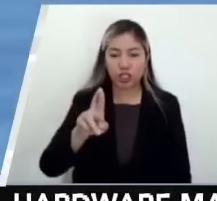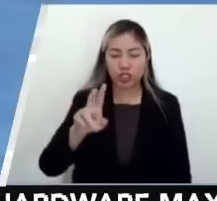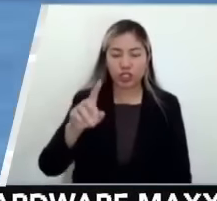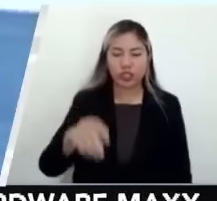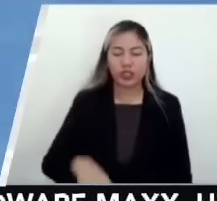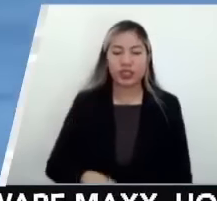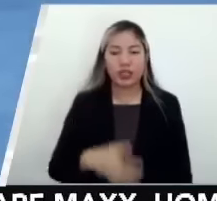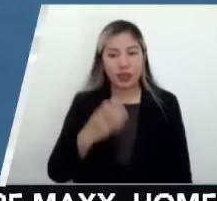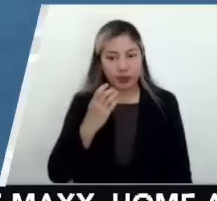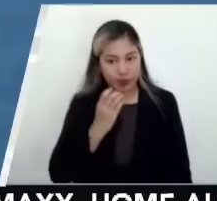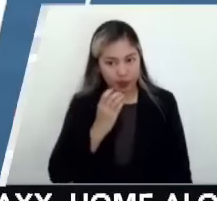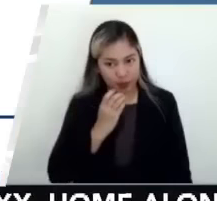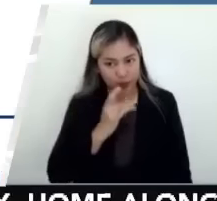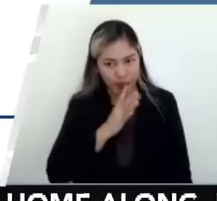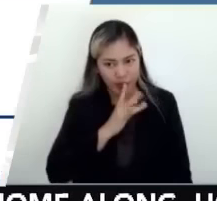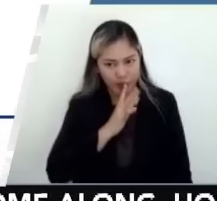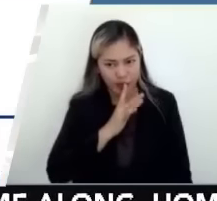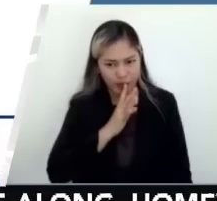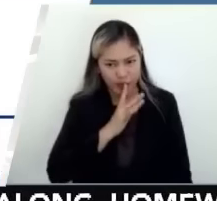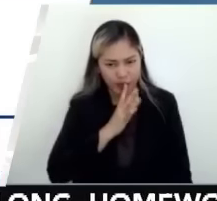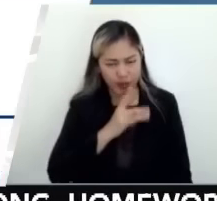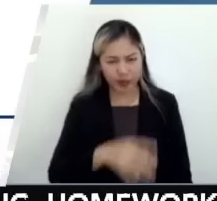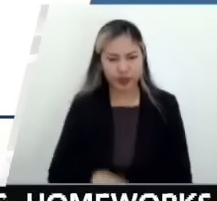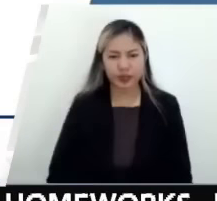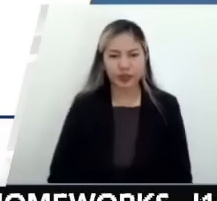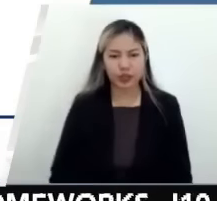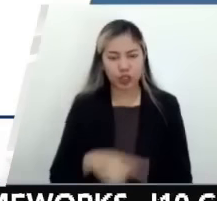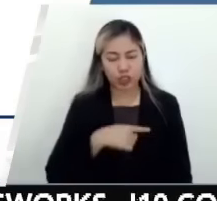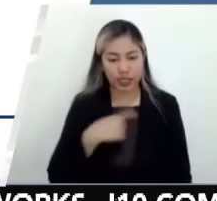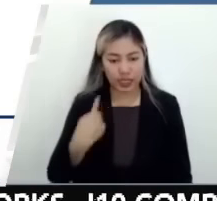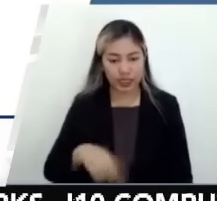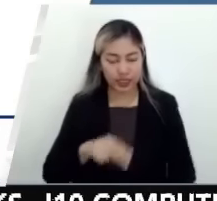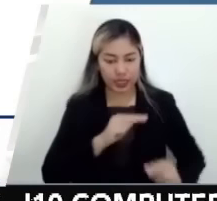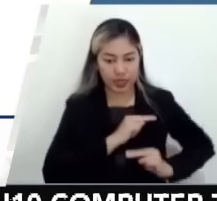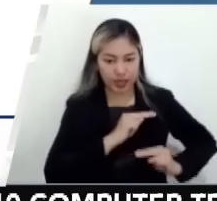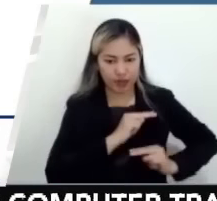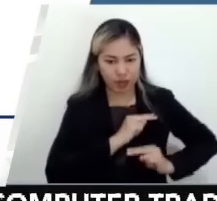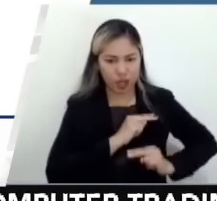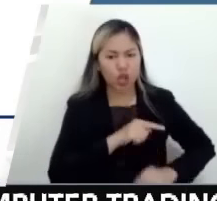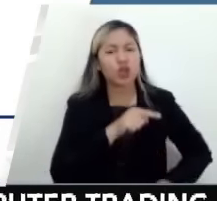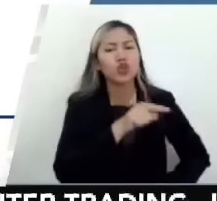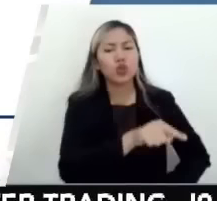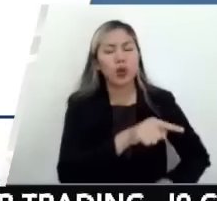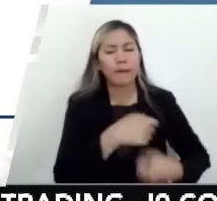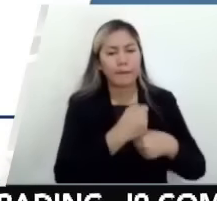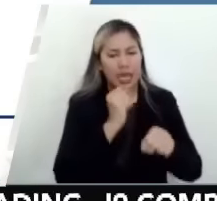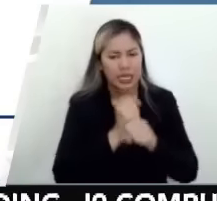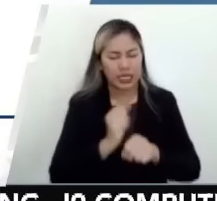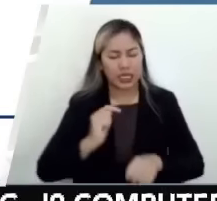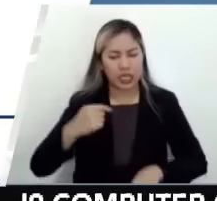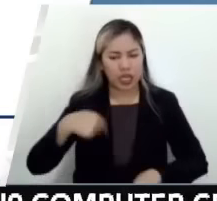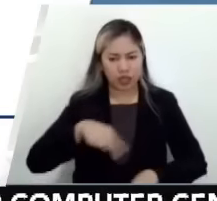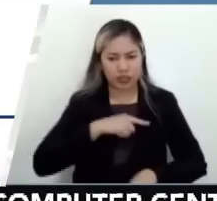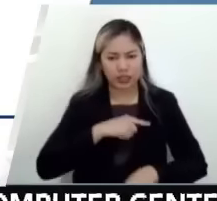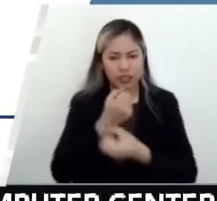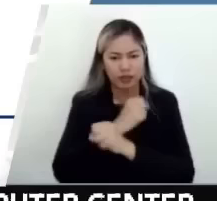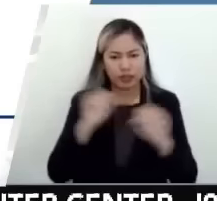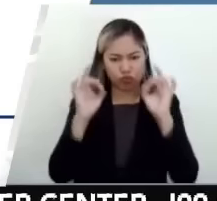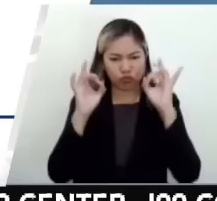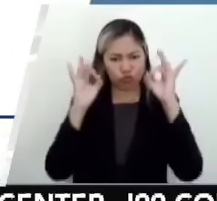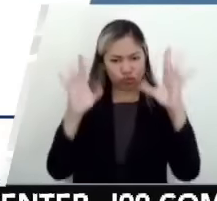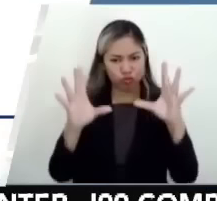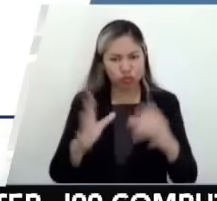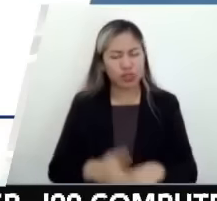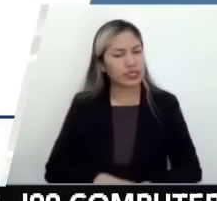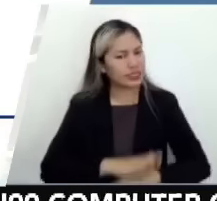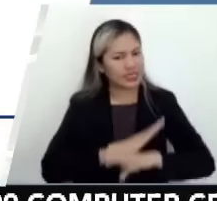ang aming mga piloto. Chinese Navy vessel, you are endangering our